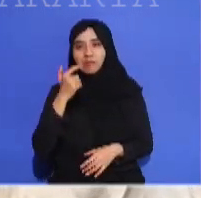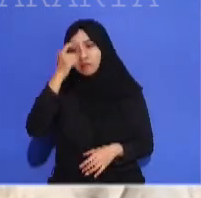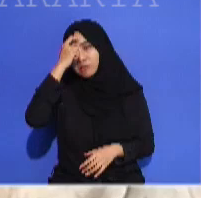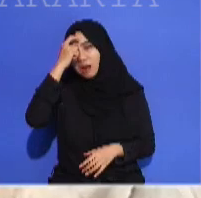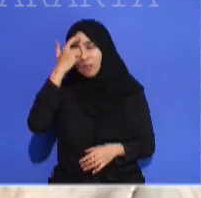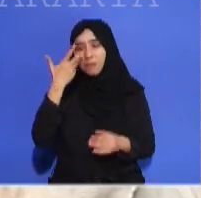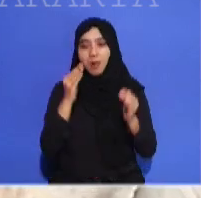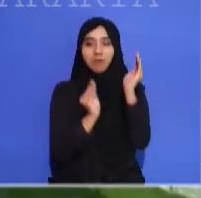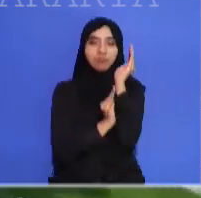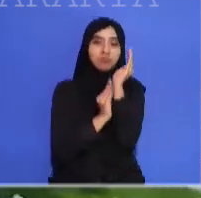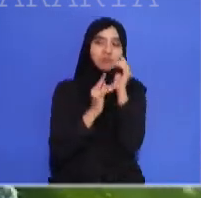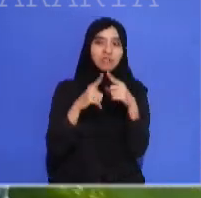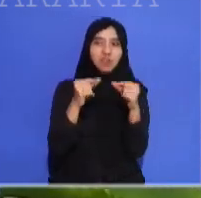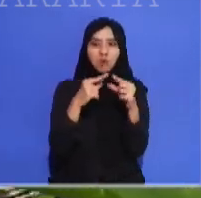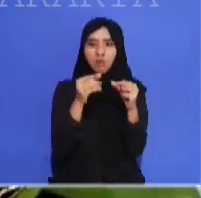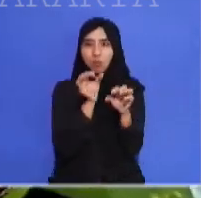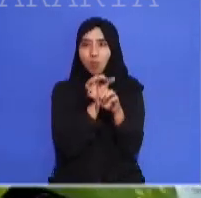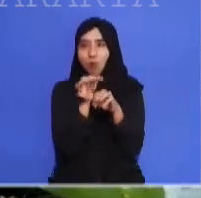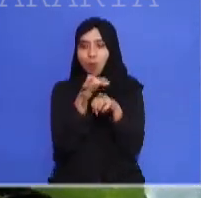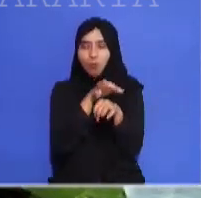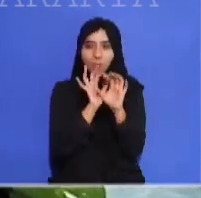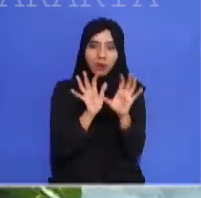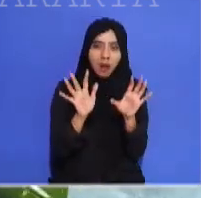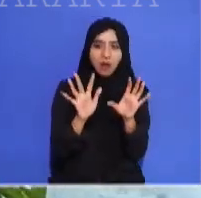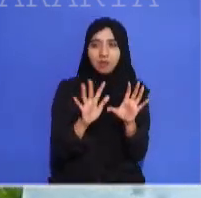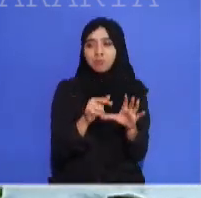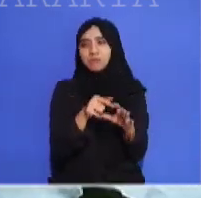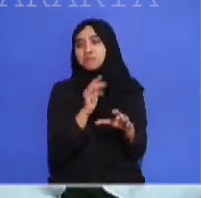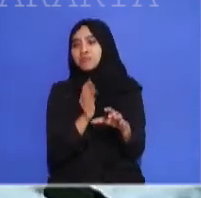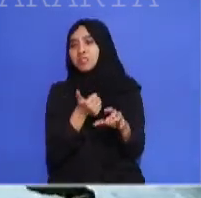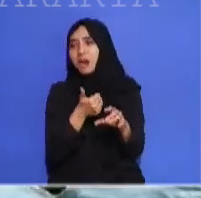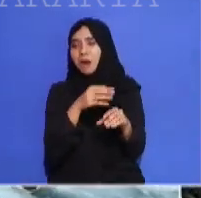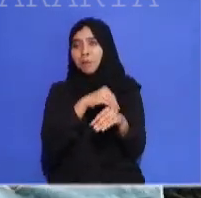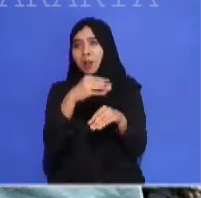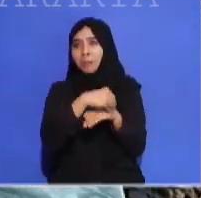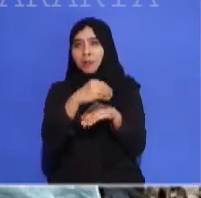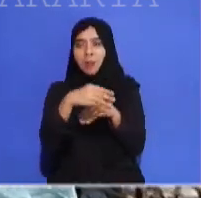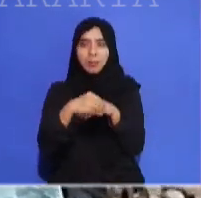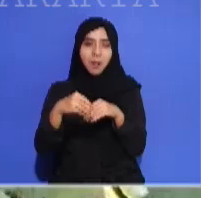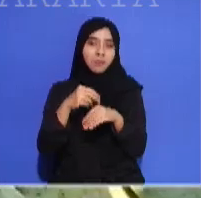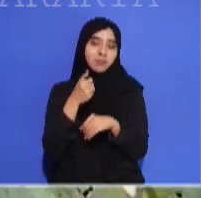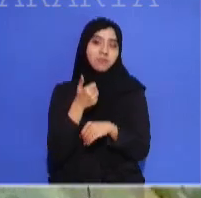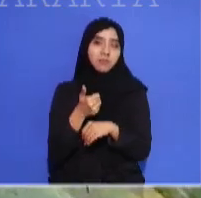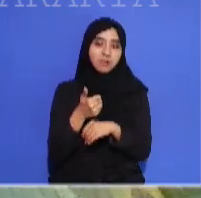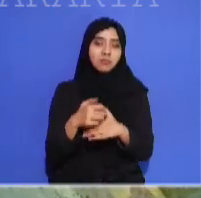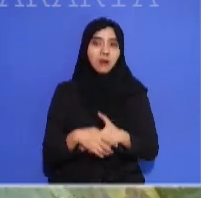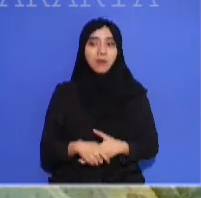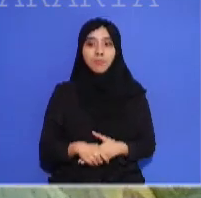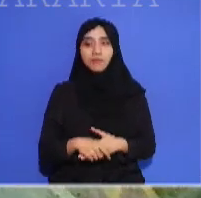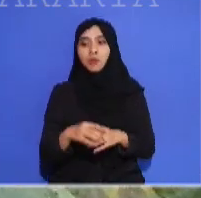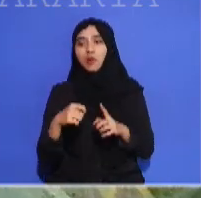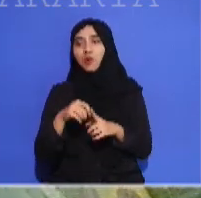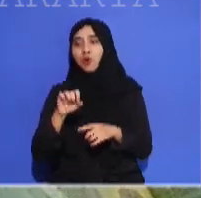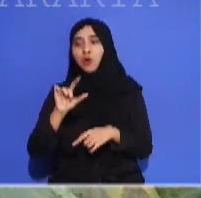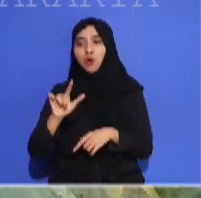ronipun bolong. Nanging menika sagedipun awekani kanthi metani mboko setunggal. Menawi wonten taneman kembang kol ingkang risak